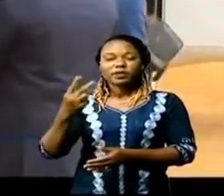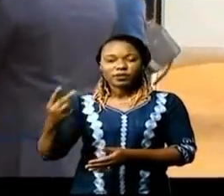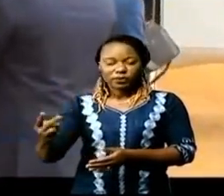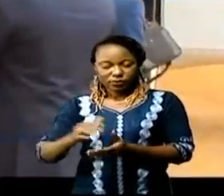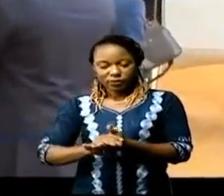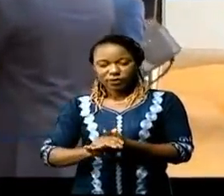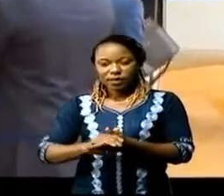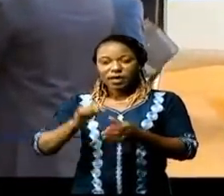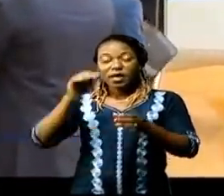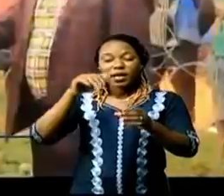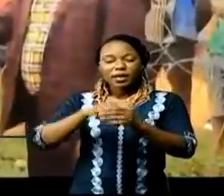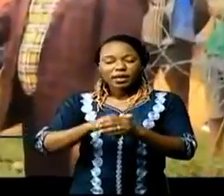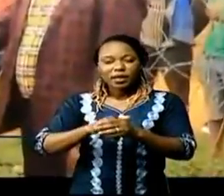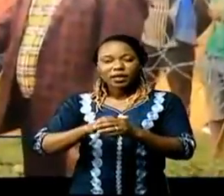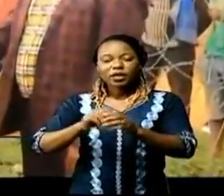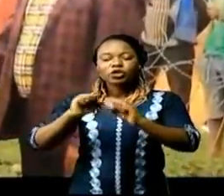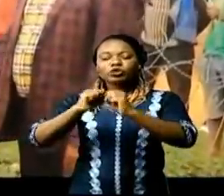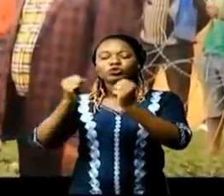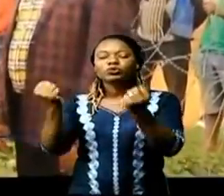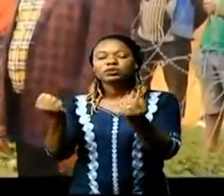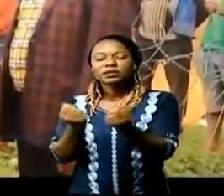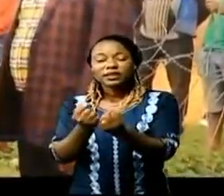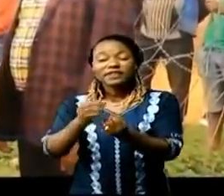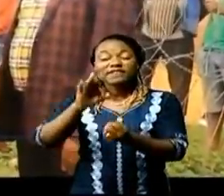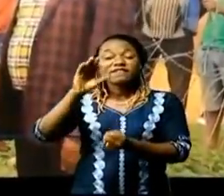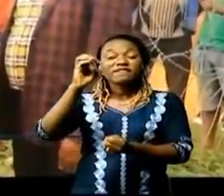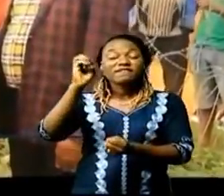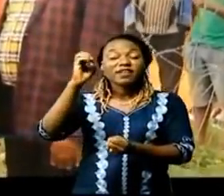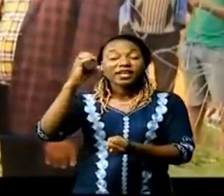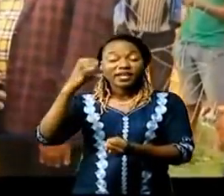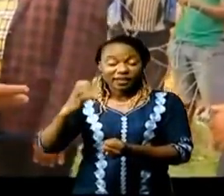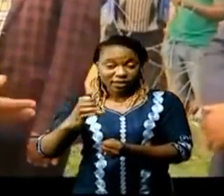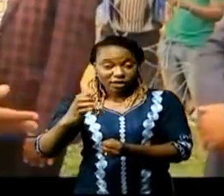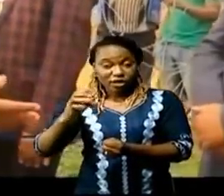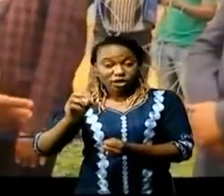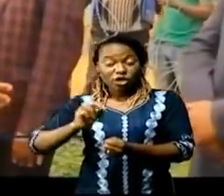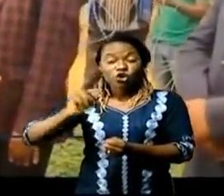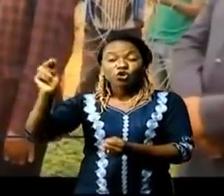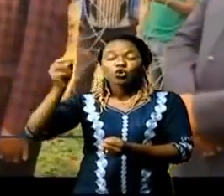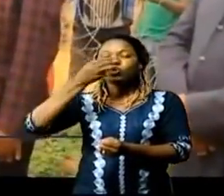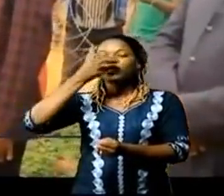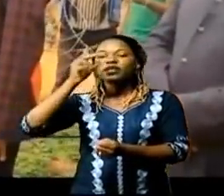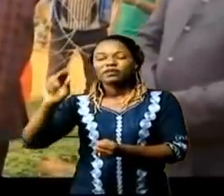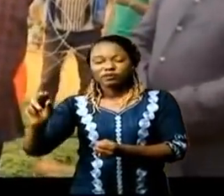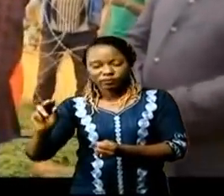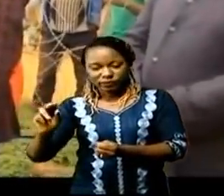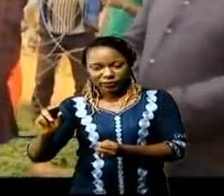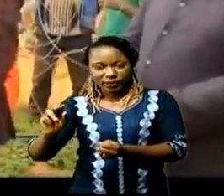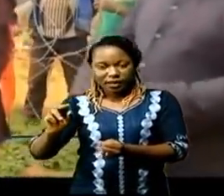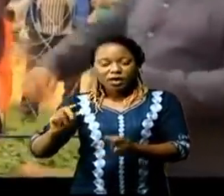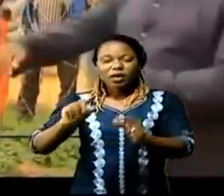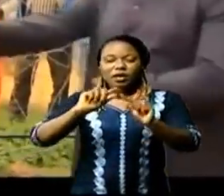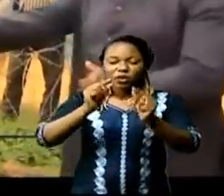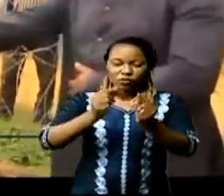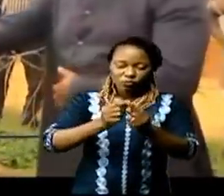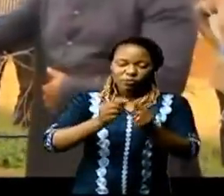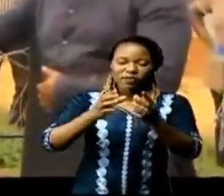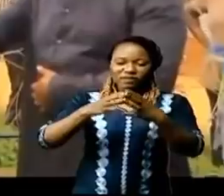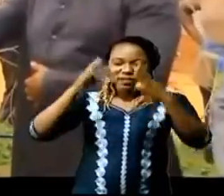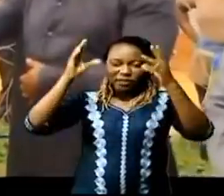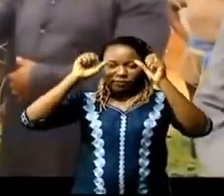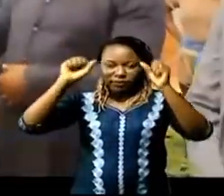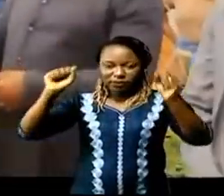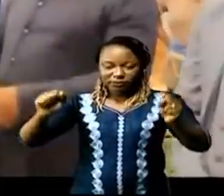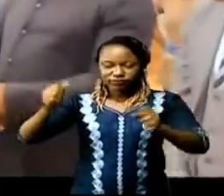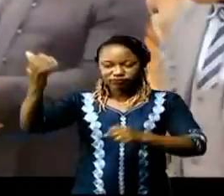délégation de la Fédération des entreprises du Congo, section du Nord Kivu, conduite par son président Singoma Mwanza, a été accueillie au